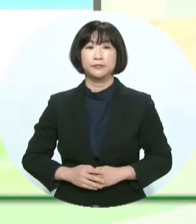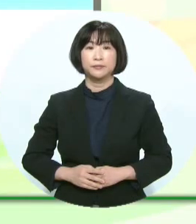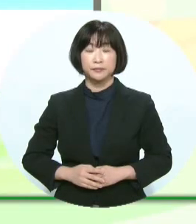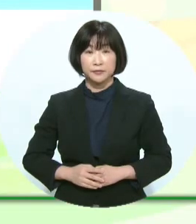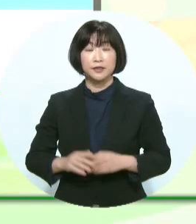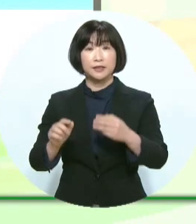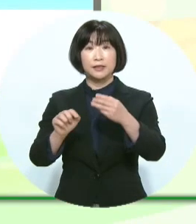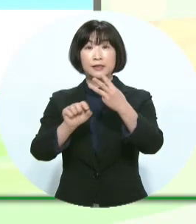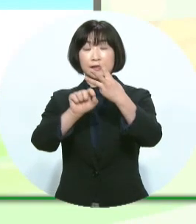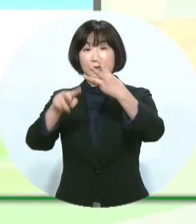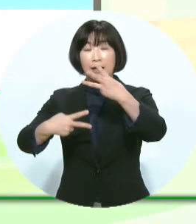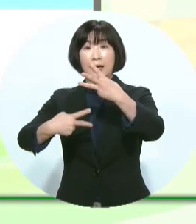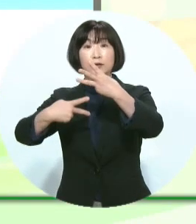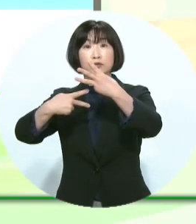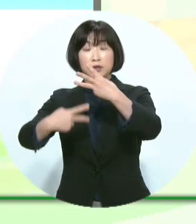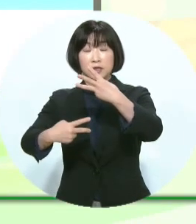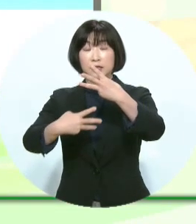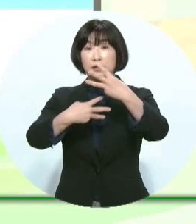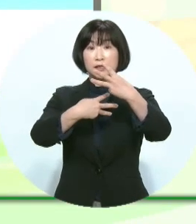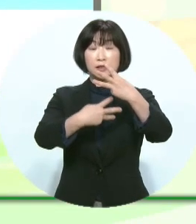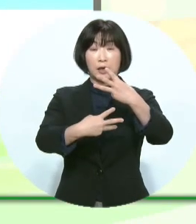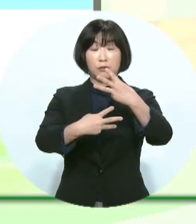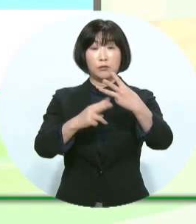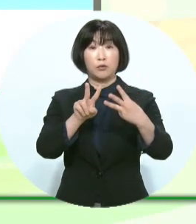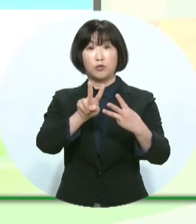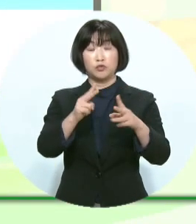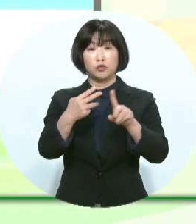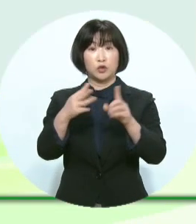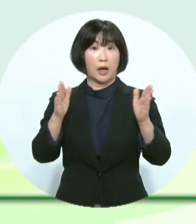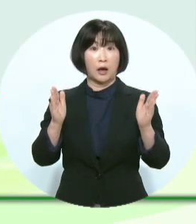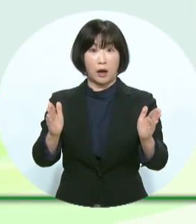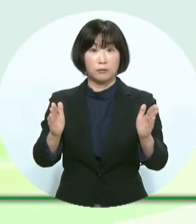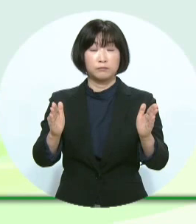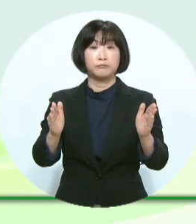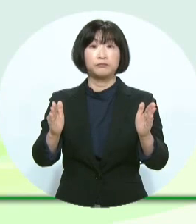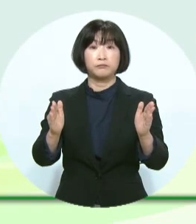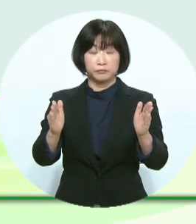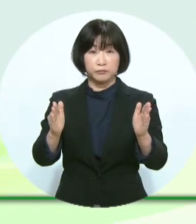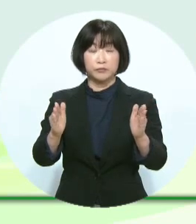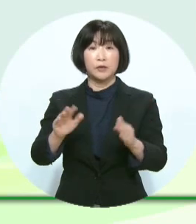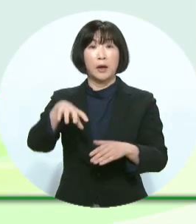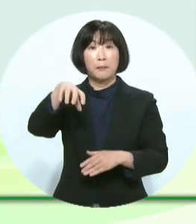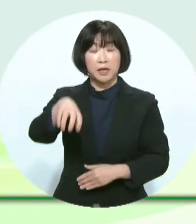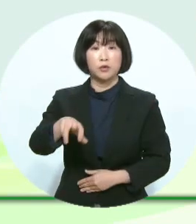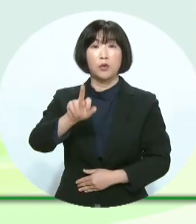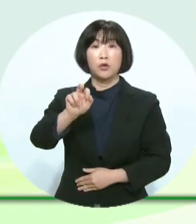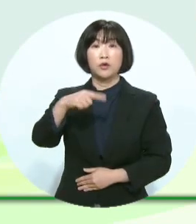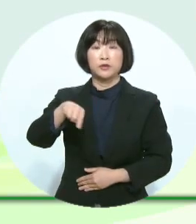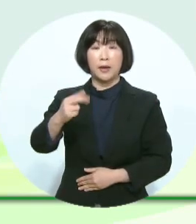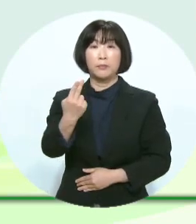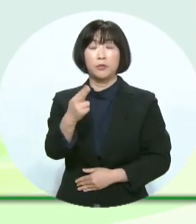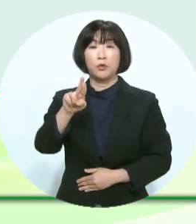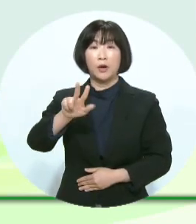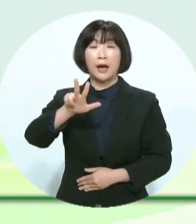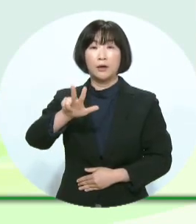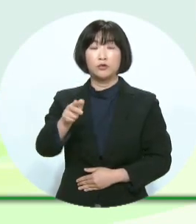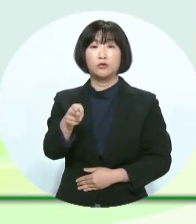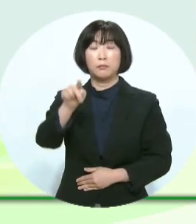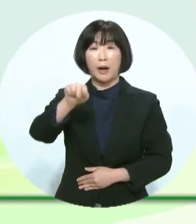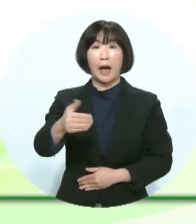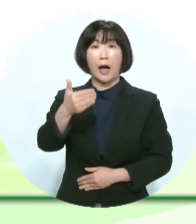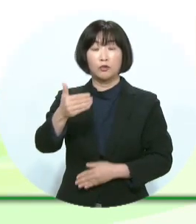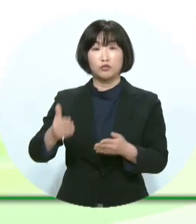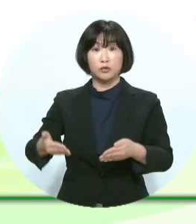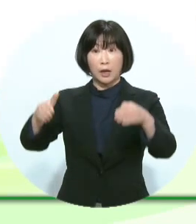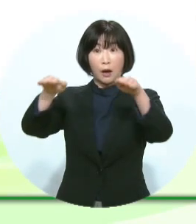来月2日木曜日と翌3日金曜日にセントラルパークタワーアトリウムイベントゾーンで